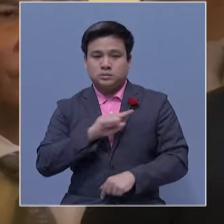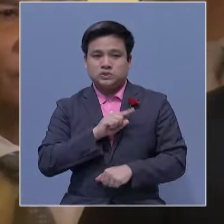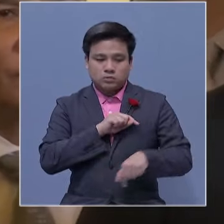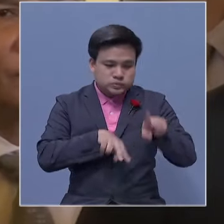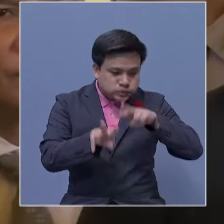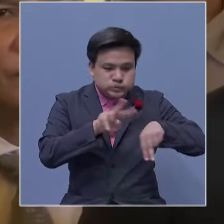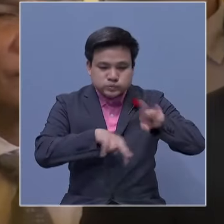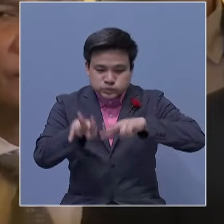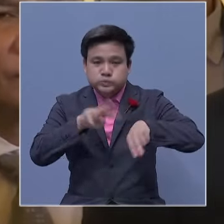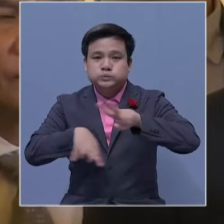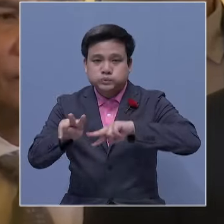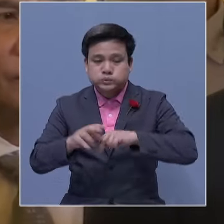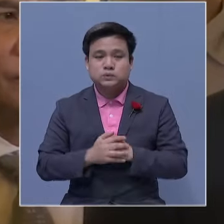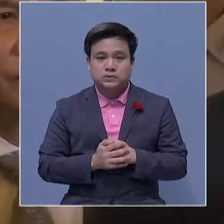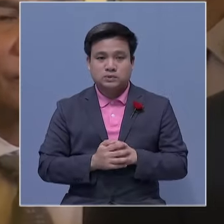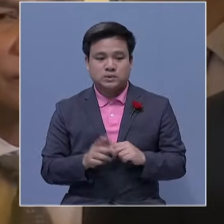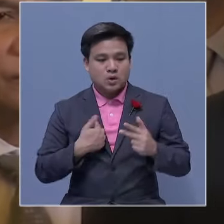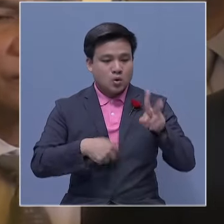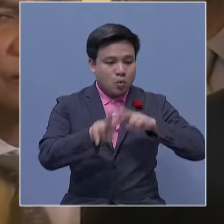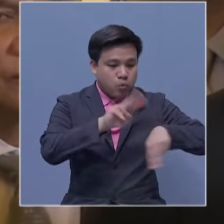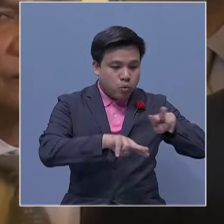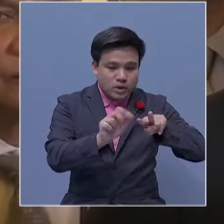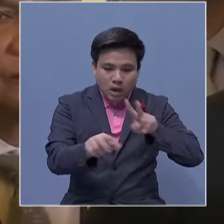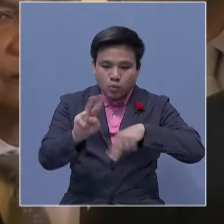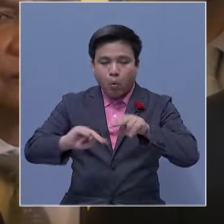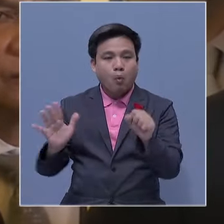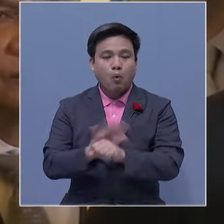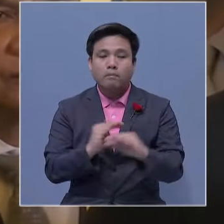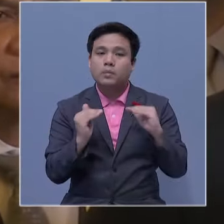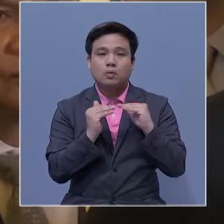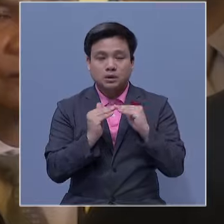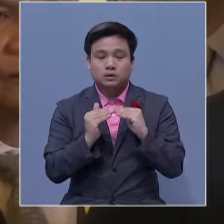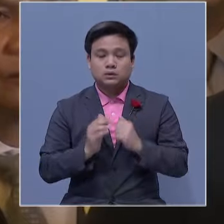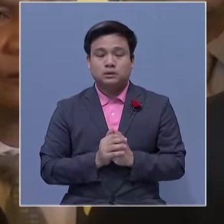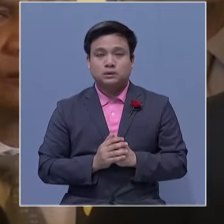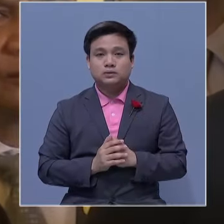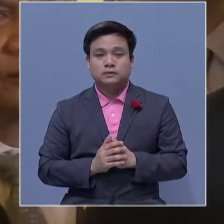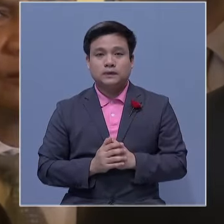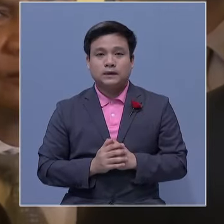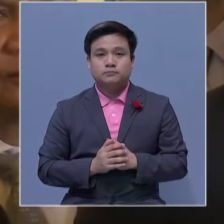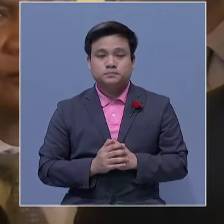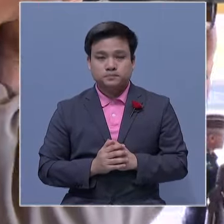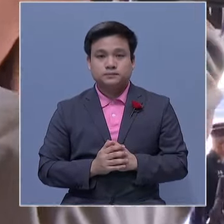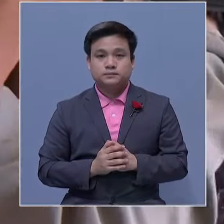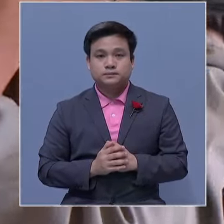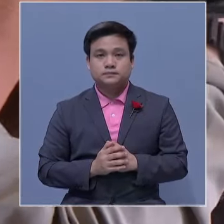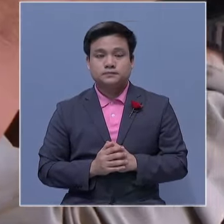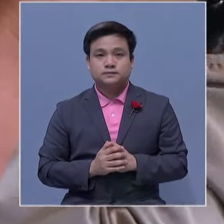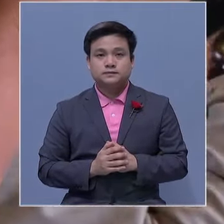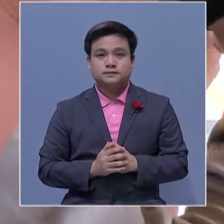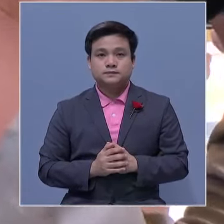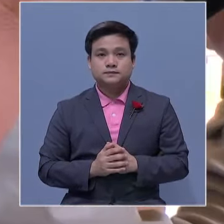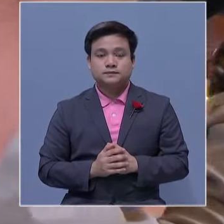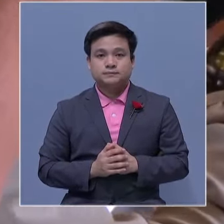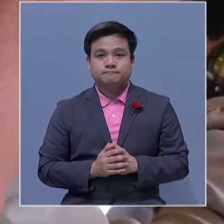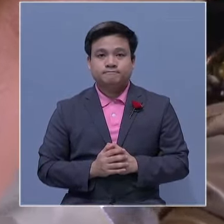ก็ต้องตรวจสอบฝ่ายรัฐบาลได้เรื่องอย่างนี้ถมาเกิดขึ้นแล้วก็เรื่องคจแล้วก็เรื่องบุคคลคือ